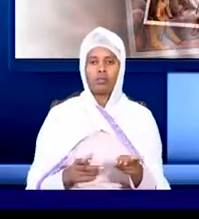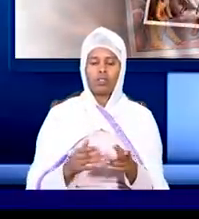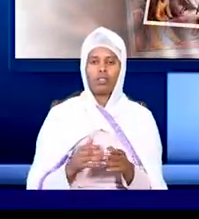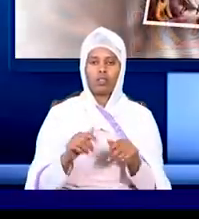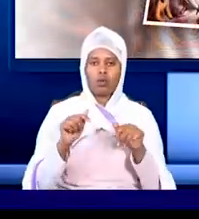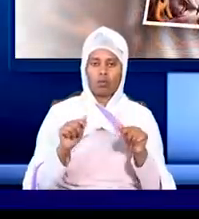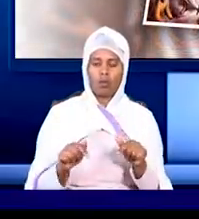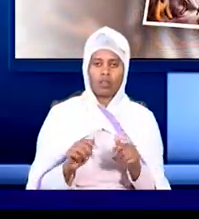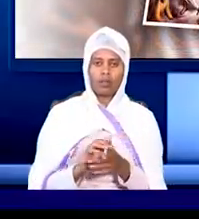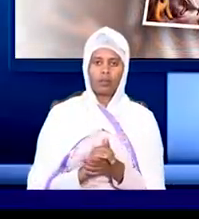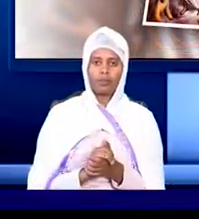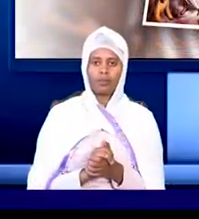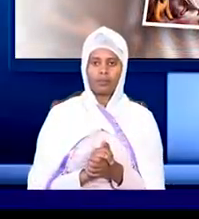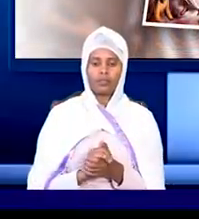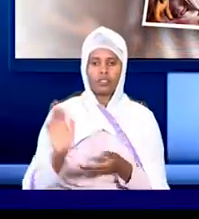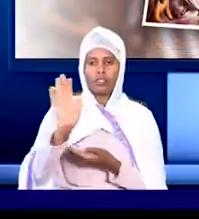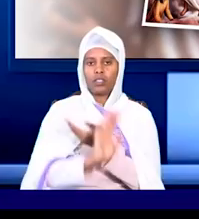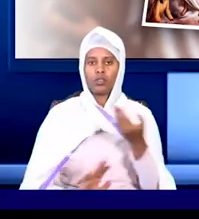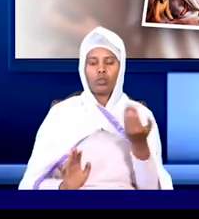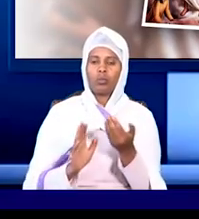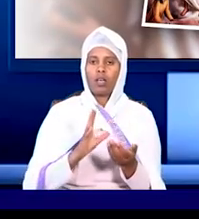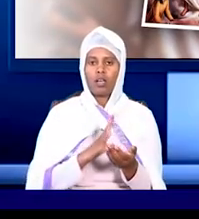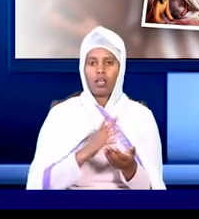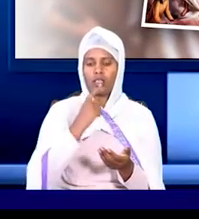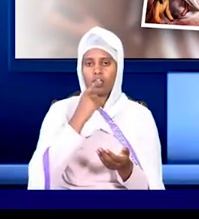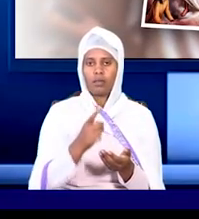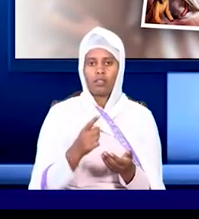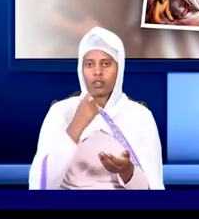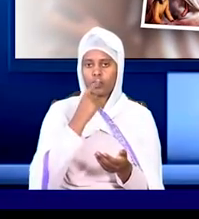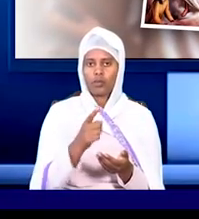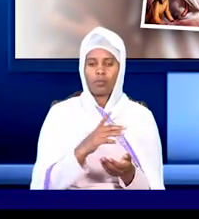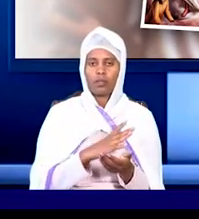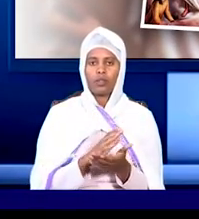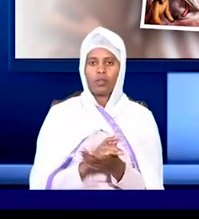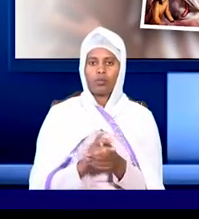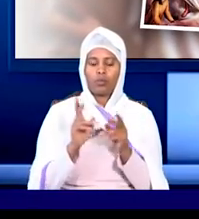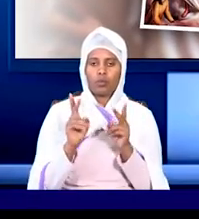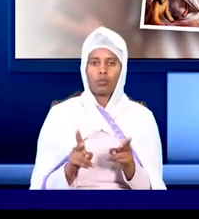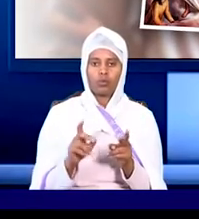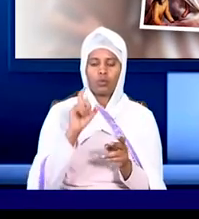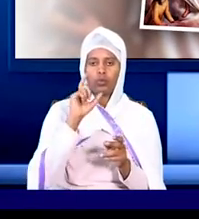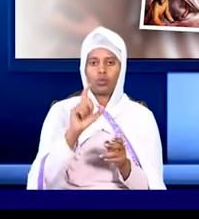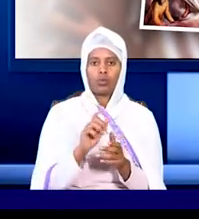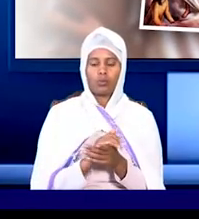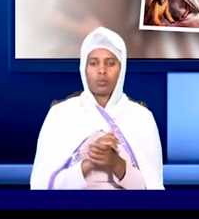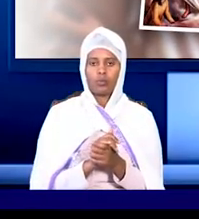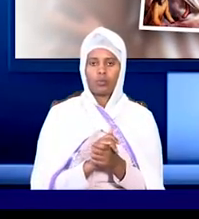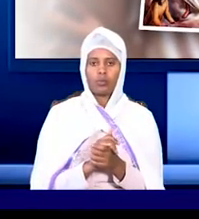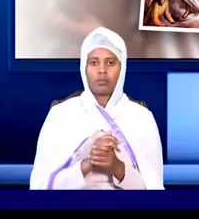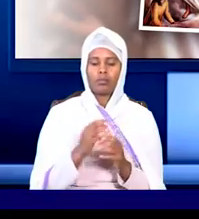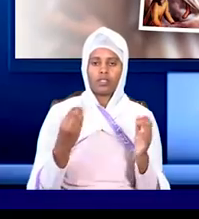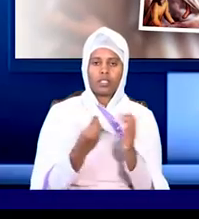ندك مدامرت دما انه لو معلتي دهناتكم تسري الله نبله انا غرام بز دما